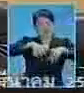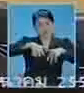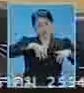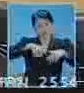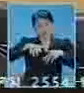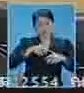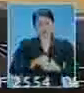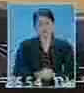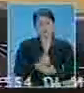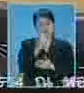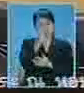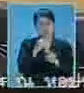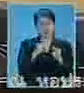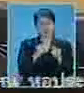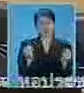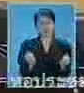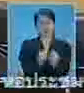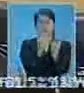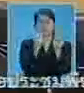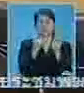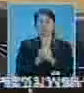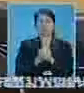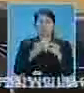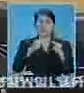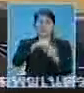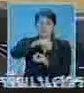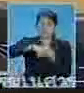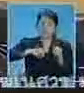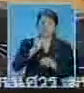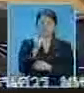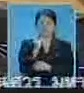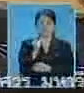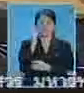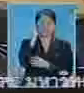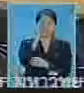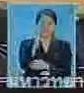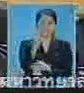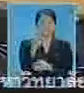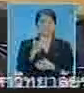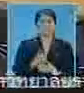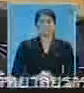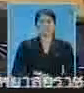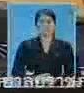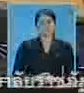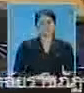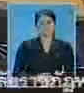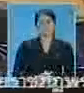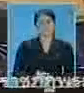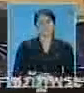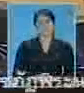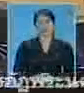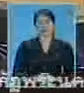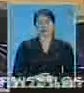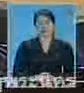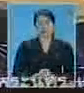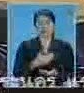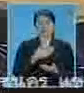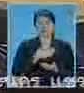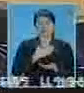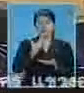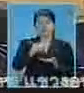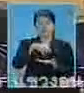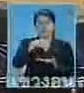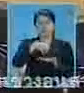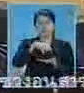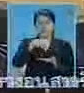นโดยไม่มีผลกระทบต่อเสถียรภาพและความมั่นคงในระยะยาวของเศรษฐกิจของประเทศของเรานั่นก็คือประเด็นแรกของท่